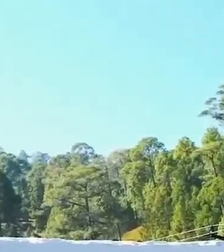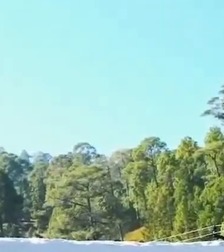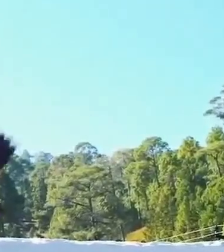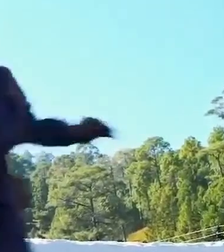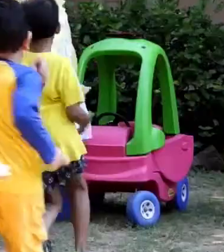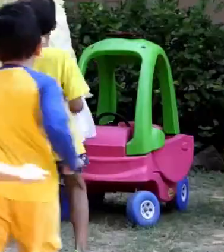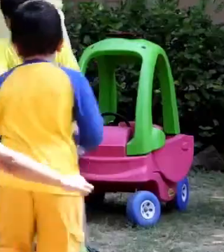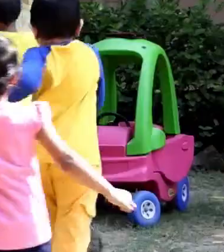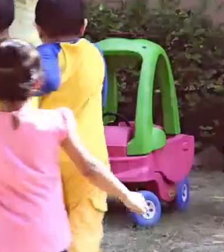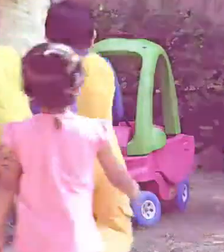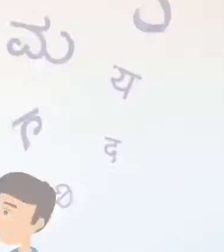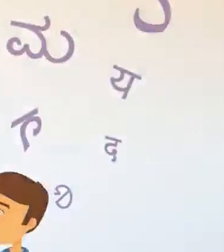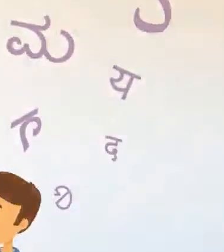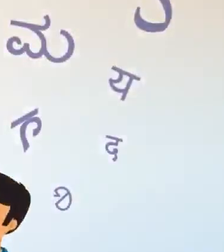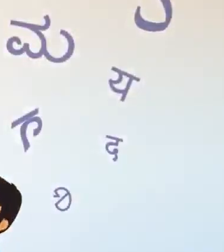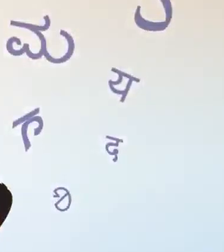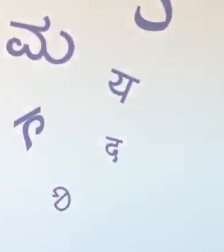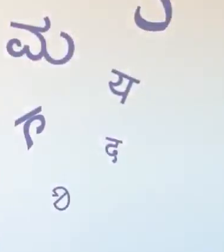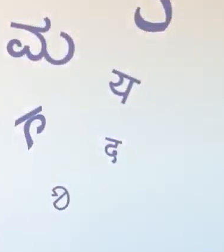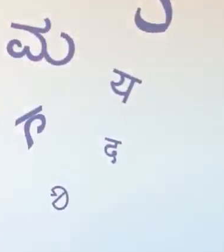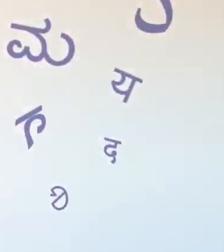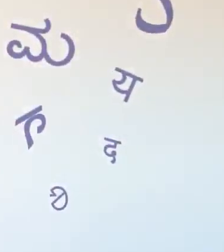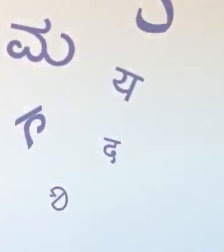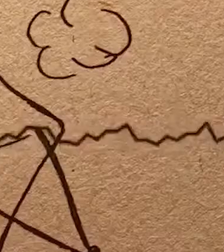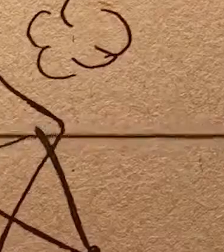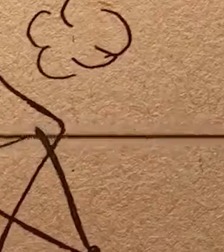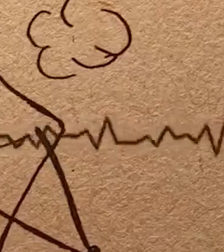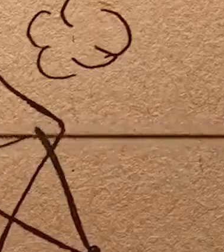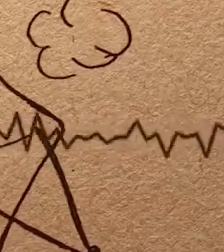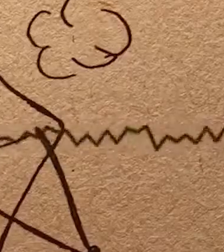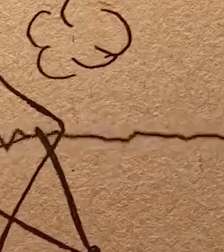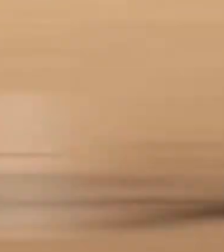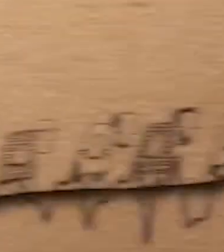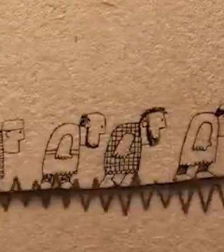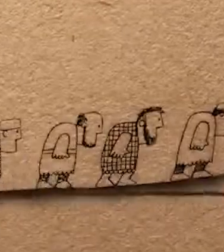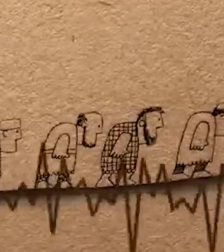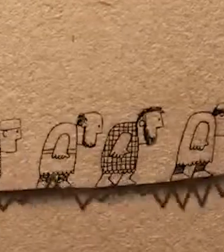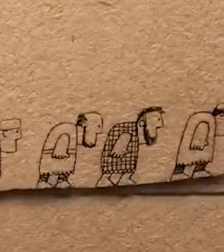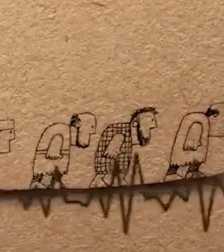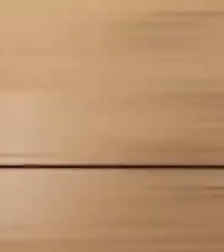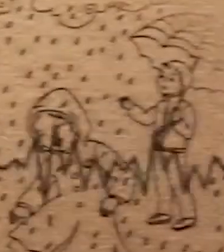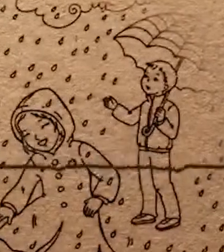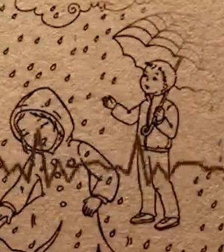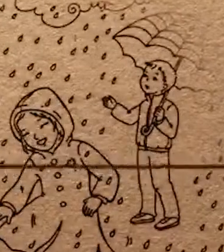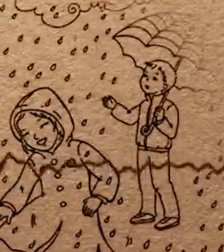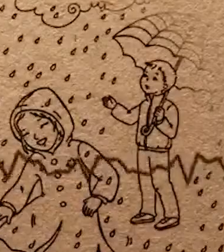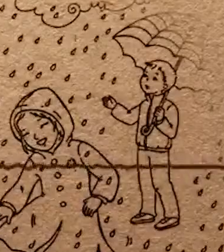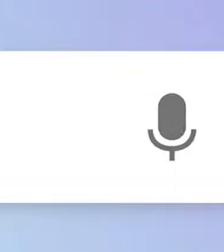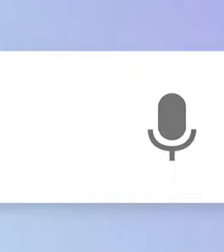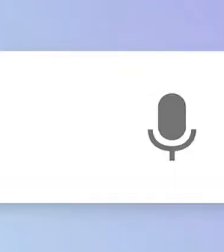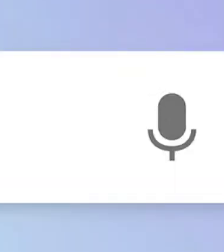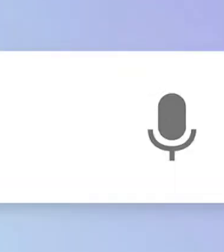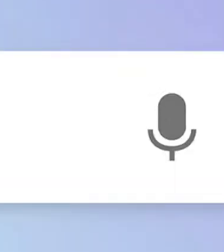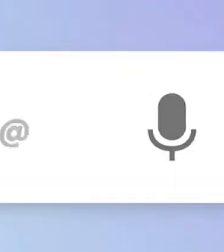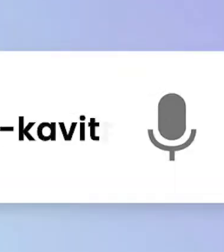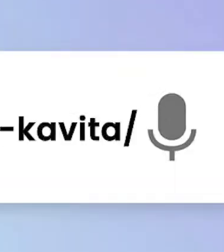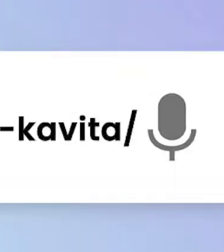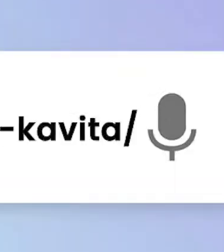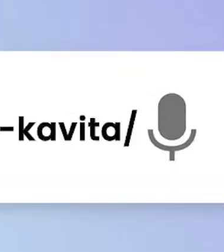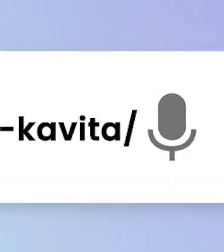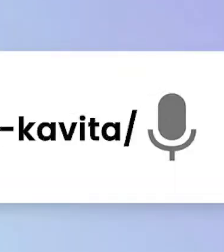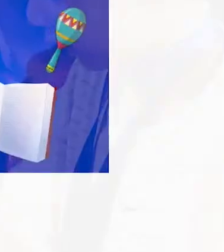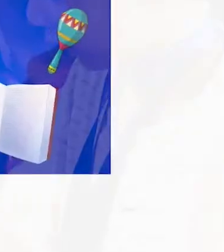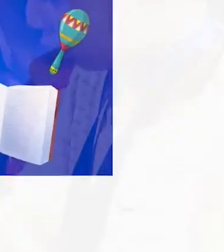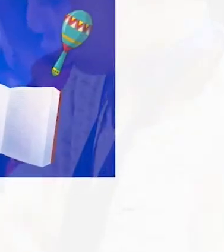सराहनीय पहल का हिस्सा बने तथा भारतीय भाषाओं और अंग्रेजी में लोकगीत और कविताएं भेजें। आप दिए गए लिंक